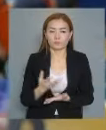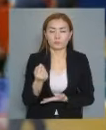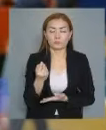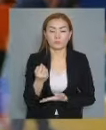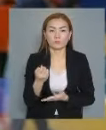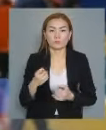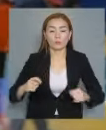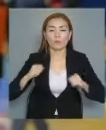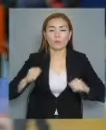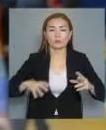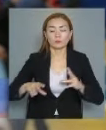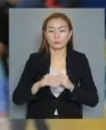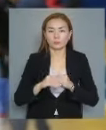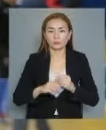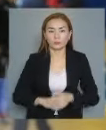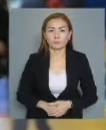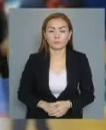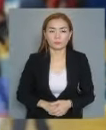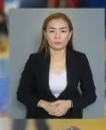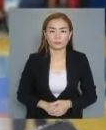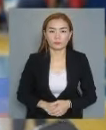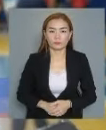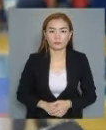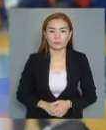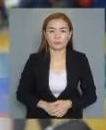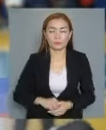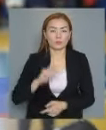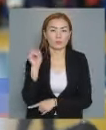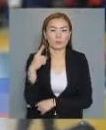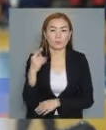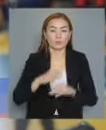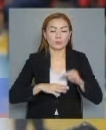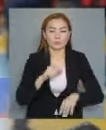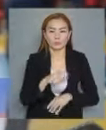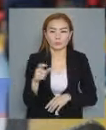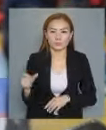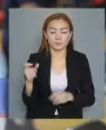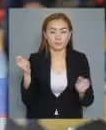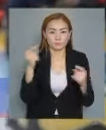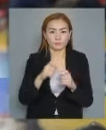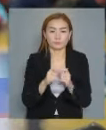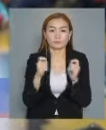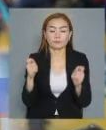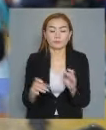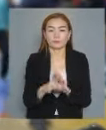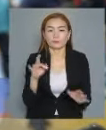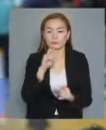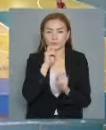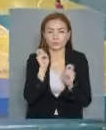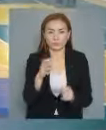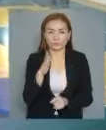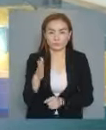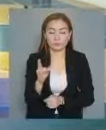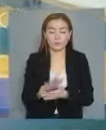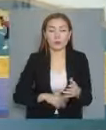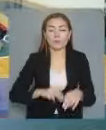осы спорт шараға мына жылдың үздік мамандарын анықтап марапаттап жатырмыз.